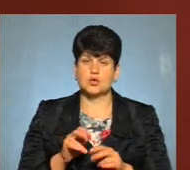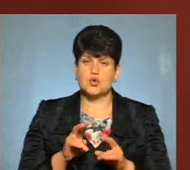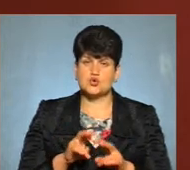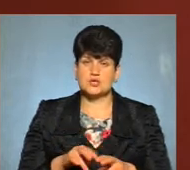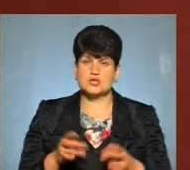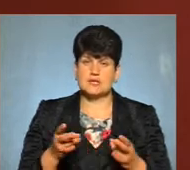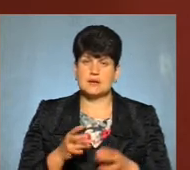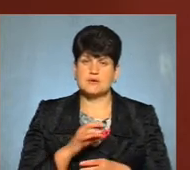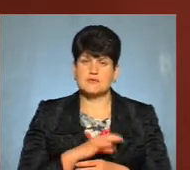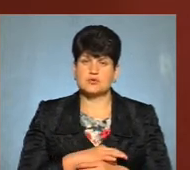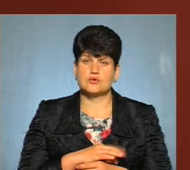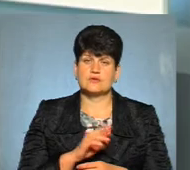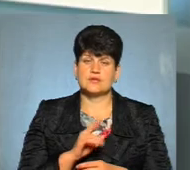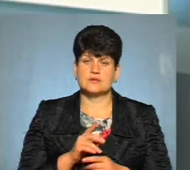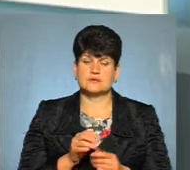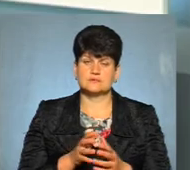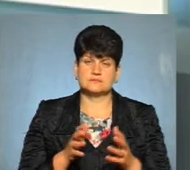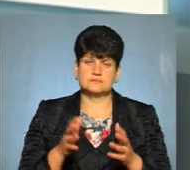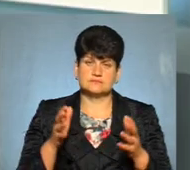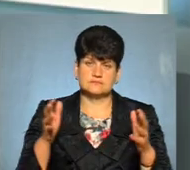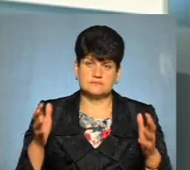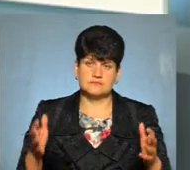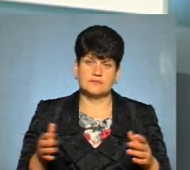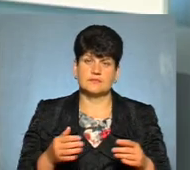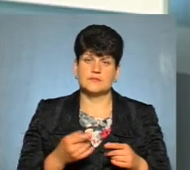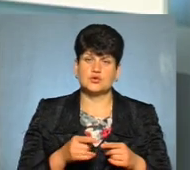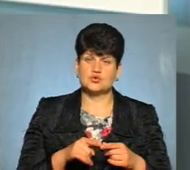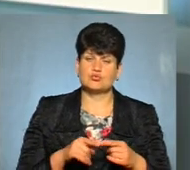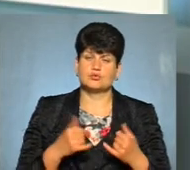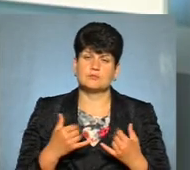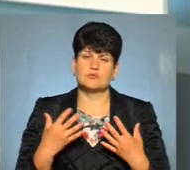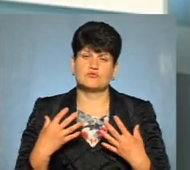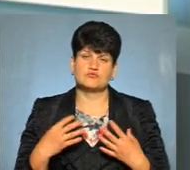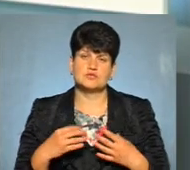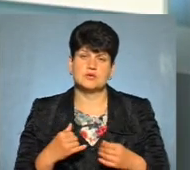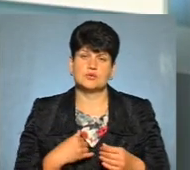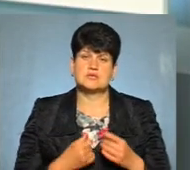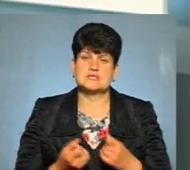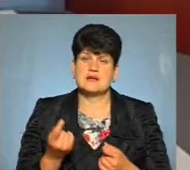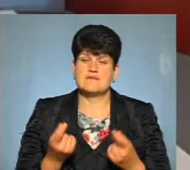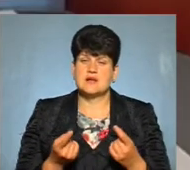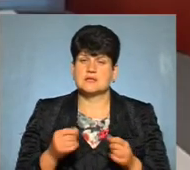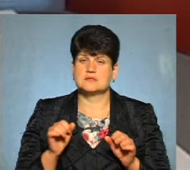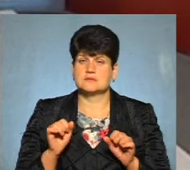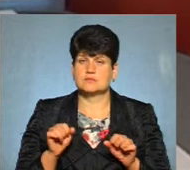треба використовувати якнайширше. При цьому тепер уже у нас з'являється змога,